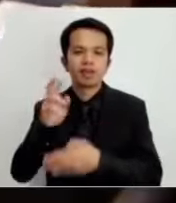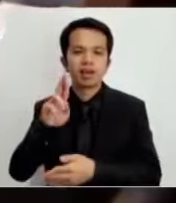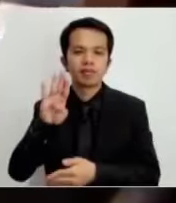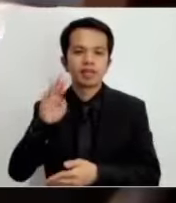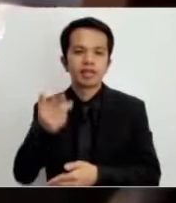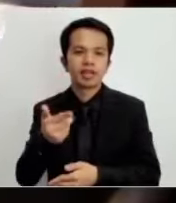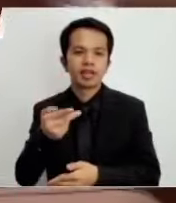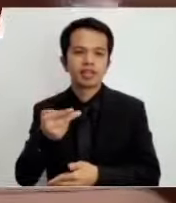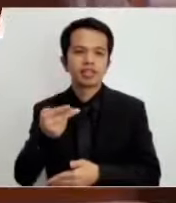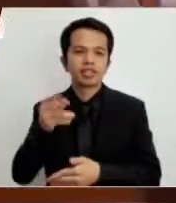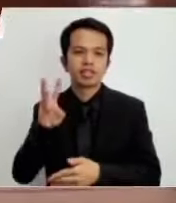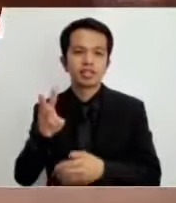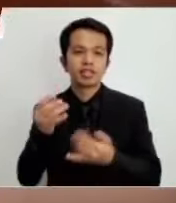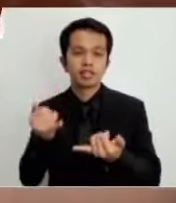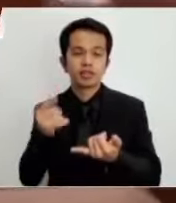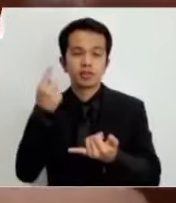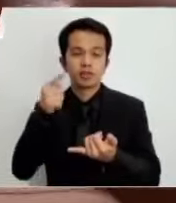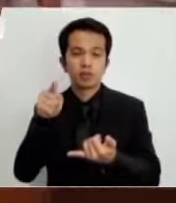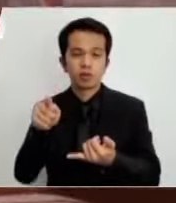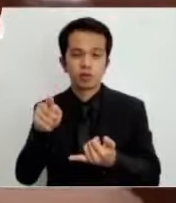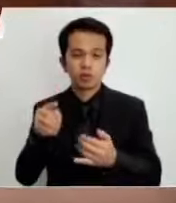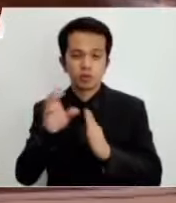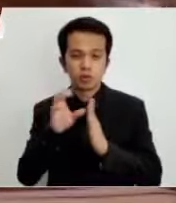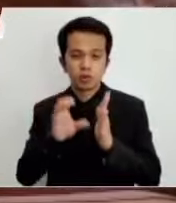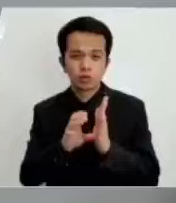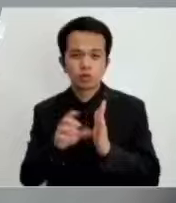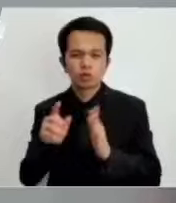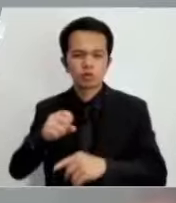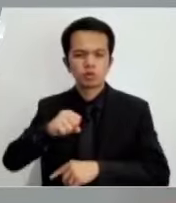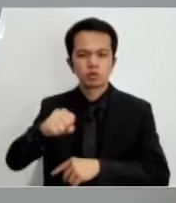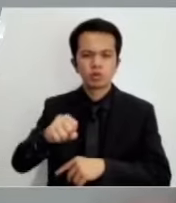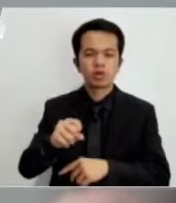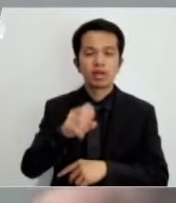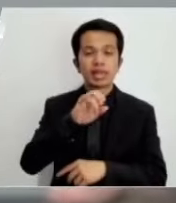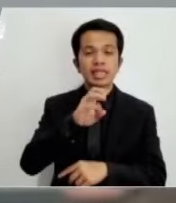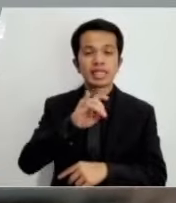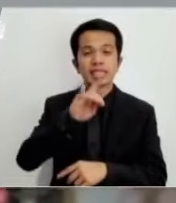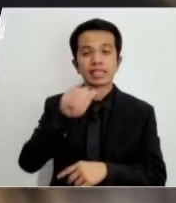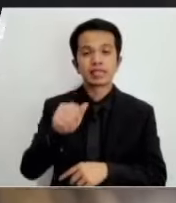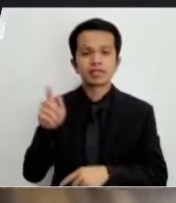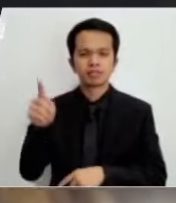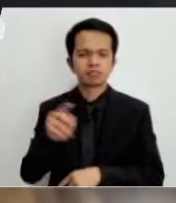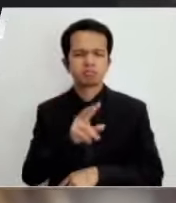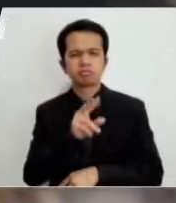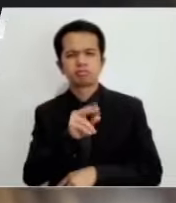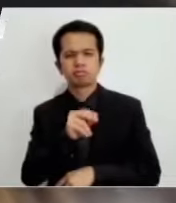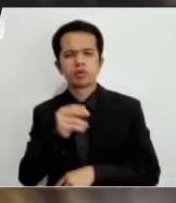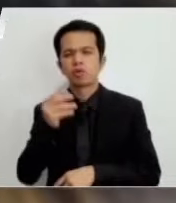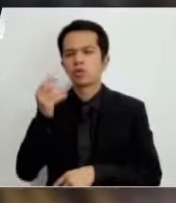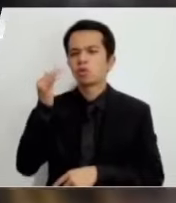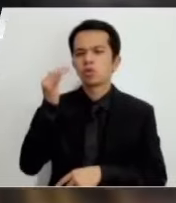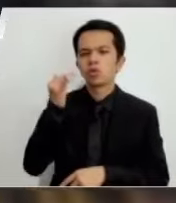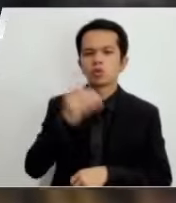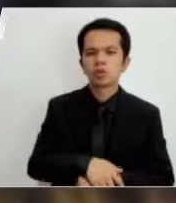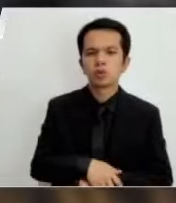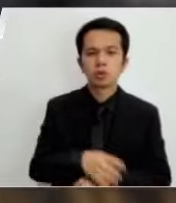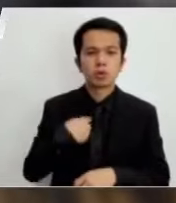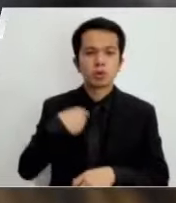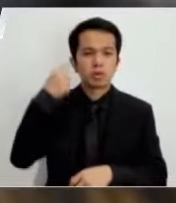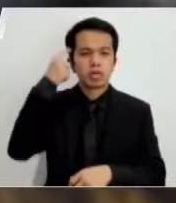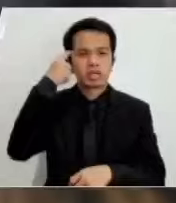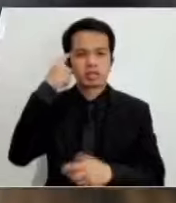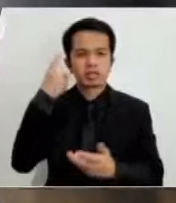sa pag-amyenda sa buong konstitusyon, si Senadora Cynthia Villar. No. Bakit? Tingin ko hindi naman